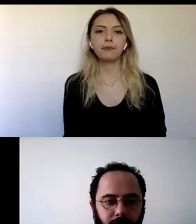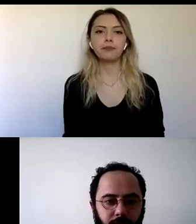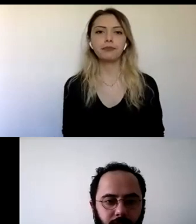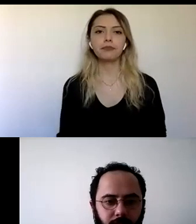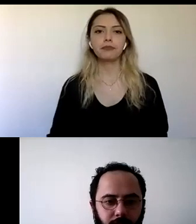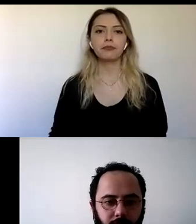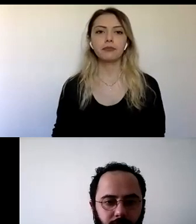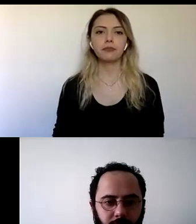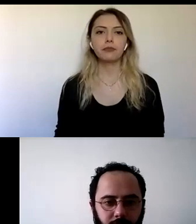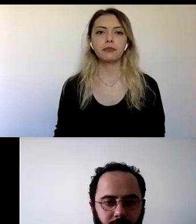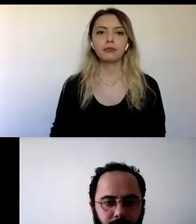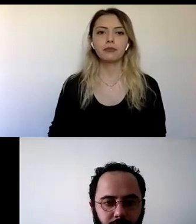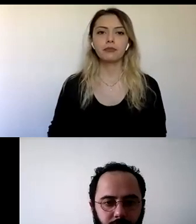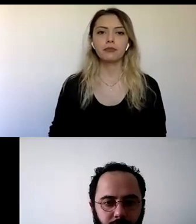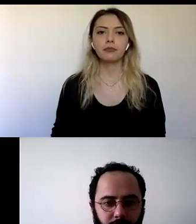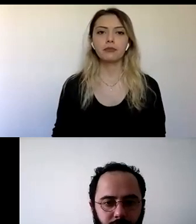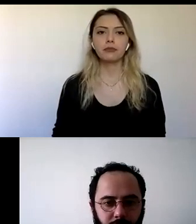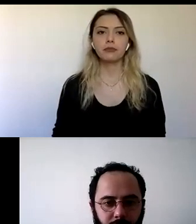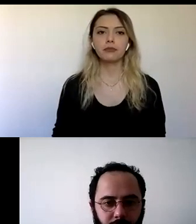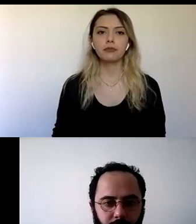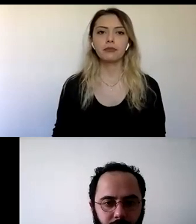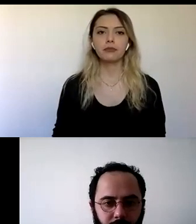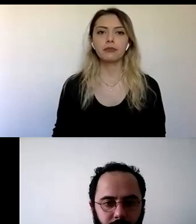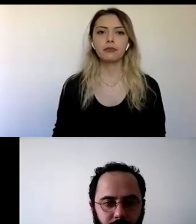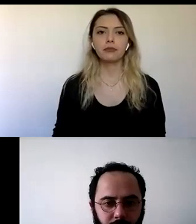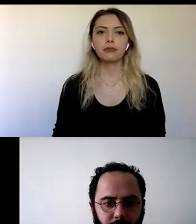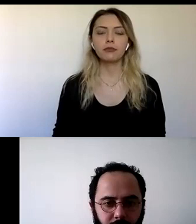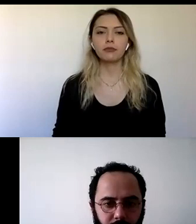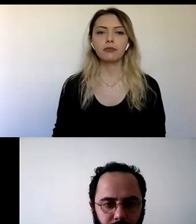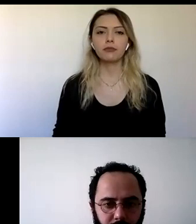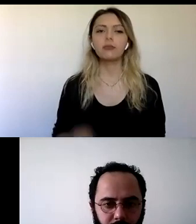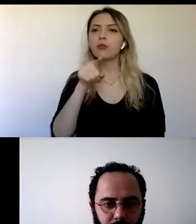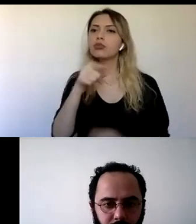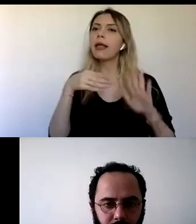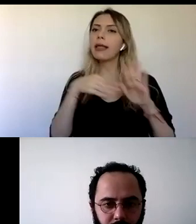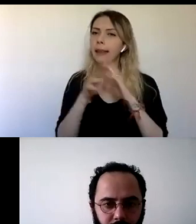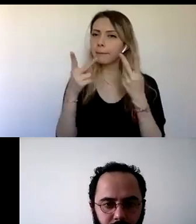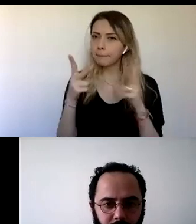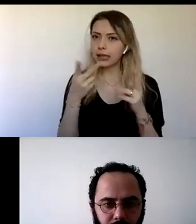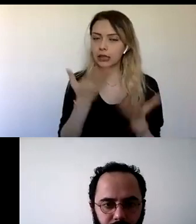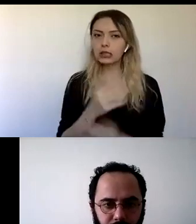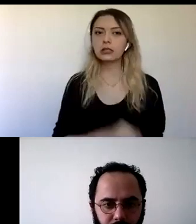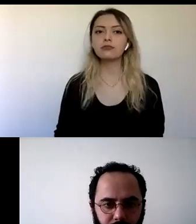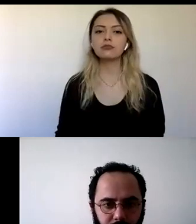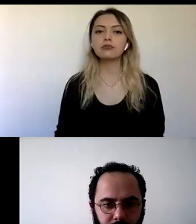benzer özellikler de gösteriyor Microsoft Flow, IFTT gibi. İçine girerseniz de işinize yarayacağını düşündüğünüz bir takım